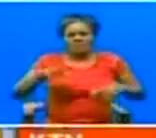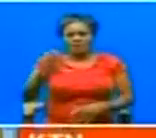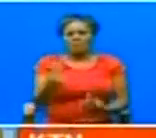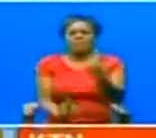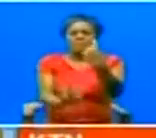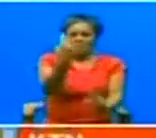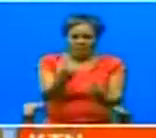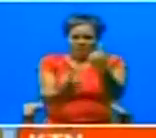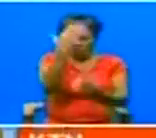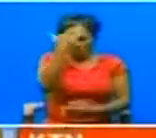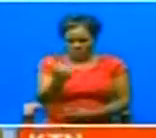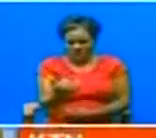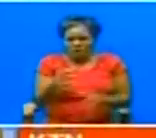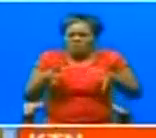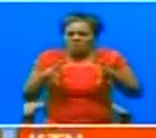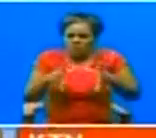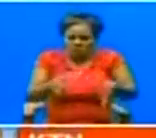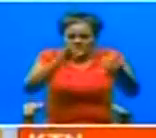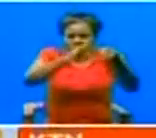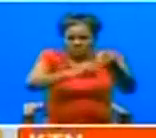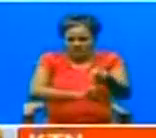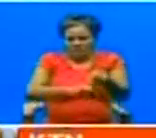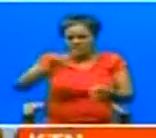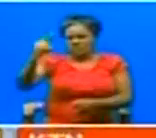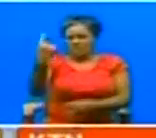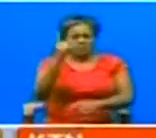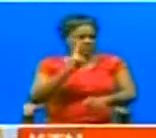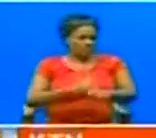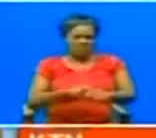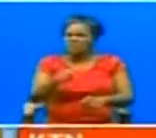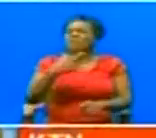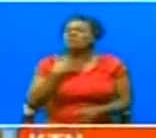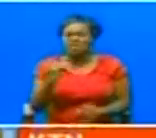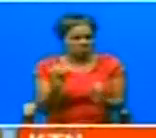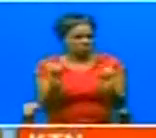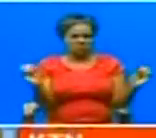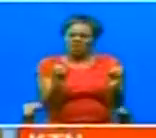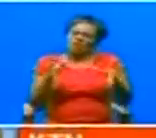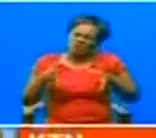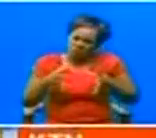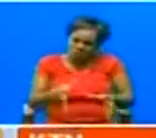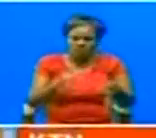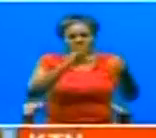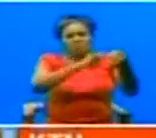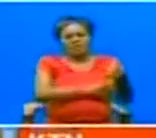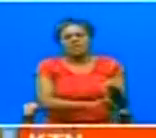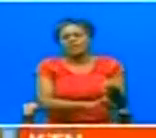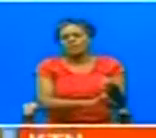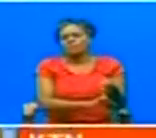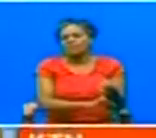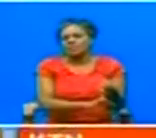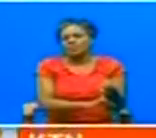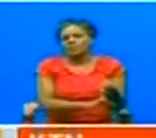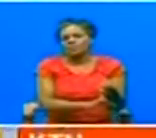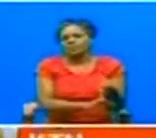Amechomwa kwa sababu aliingia kwa forced marriage hata wakati ya kwanza. Si ati marriage anapenda, it's like a forced marriage. So that is